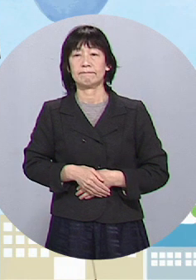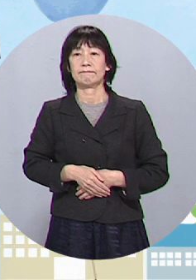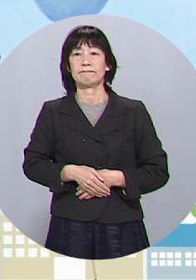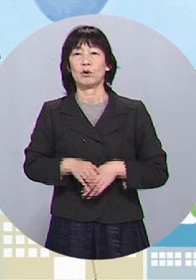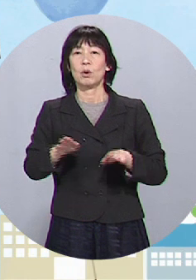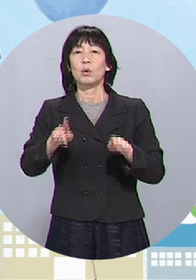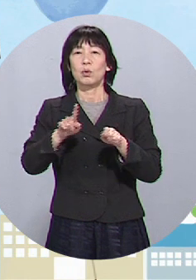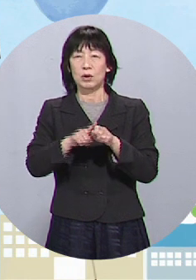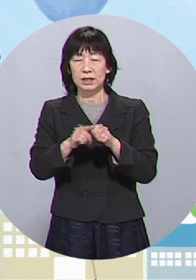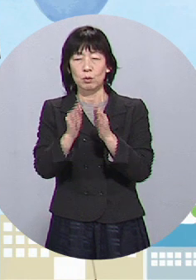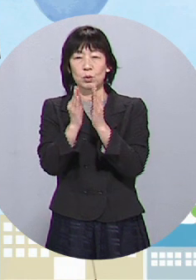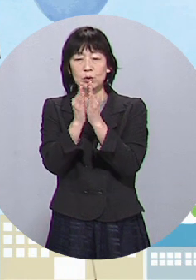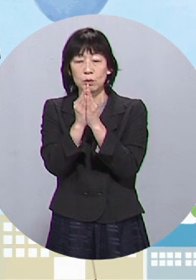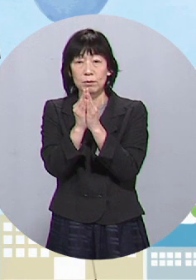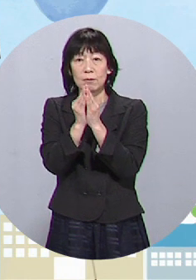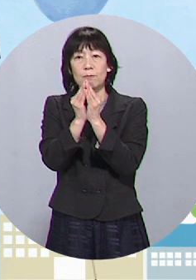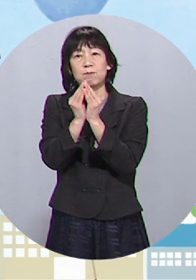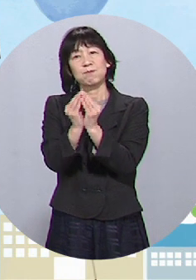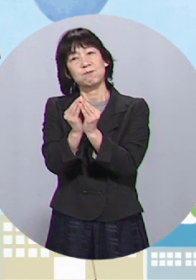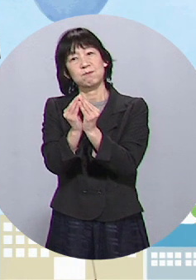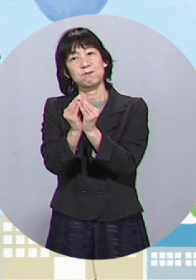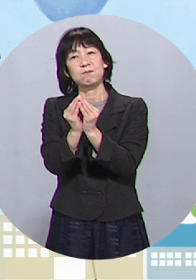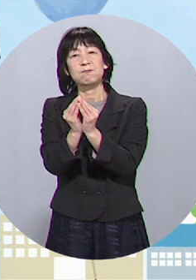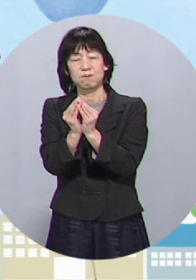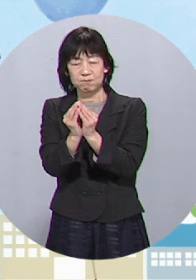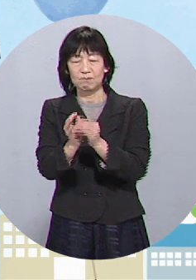今年もつぼみがほころび始めました。